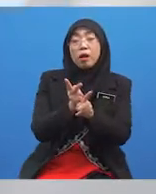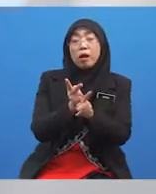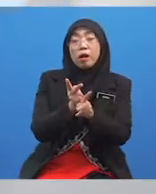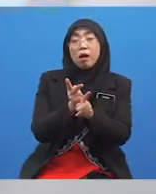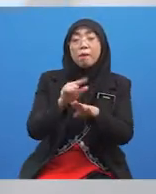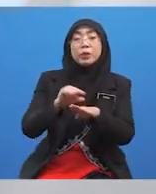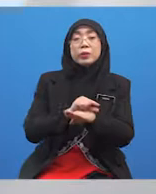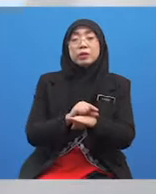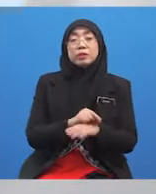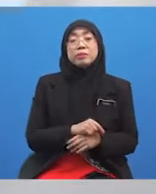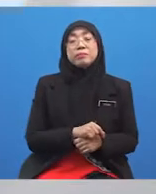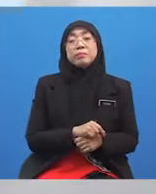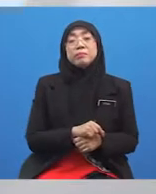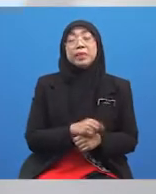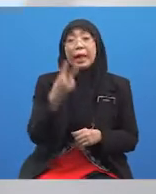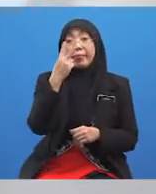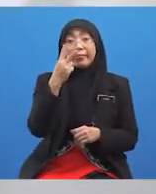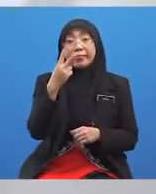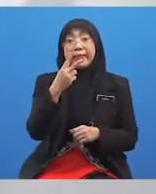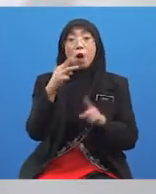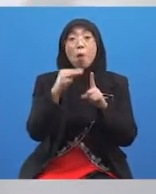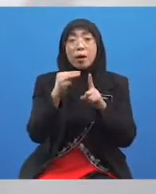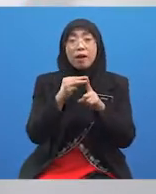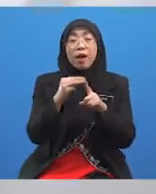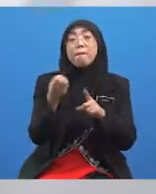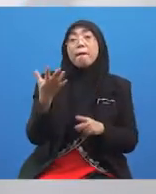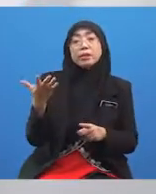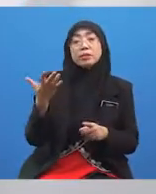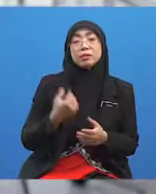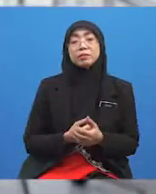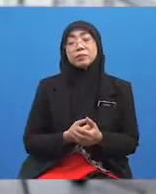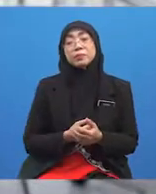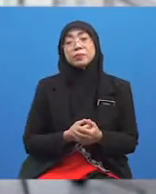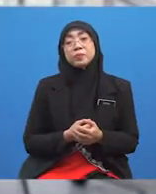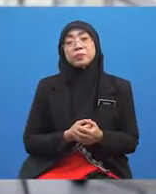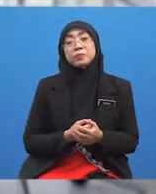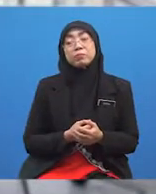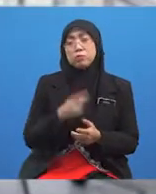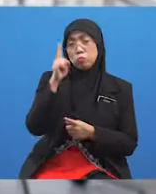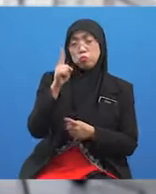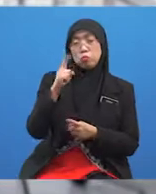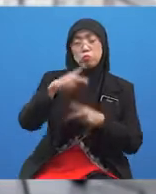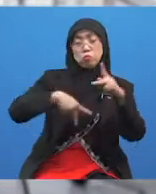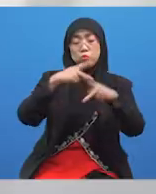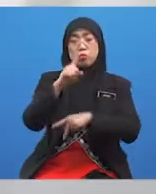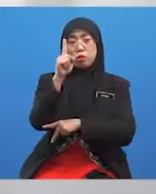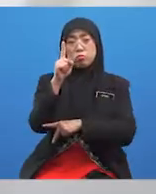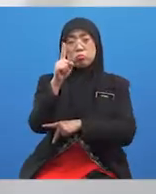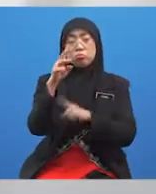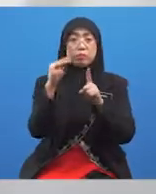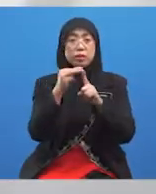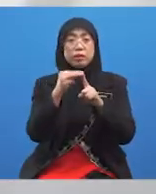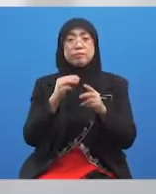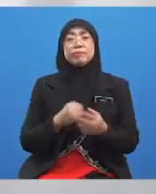proses. Lihat wakah yang diputukkan sebanyak 5 wakah. Ini bermakna 1 proses 1 wakah. Mari kita lihat